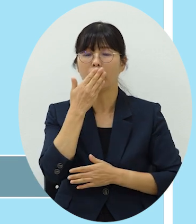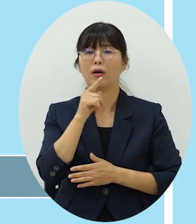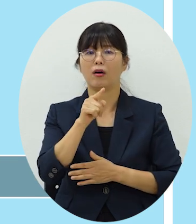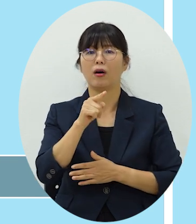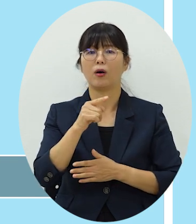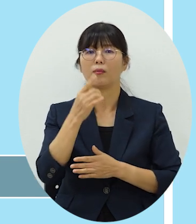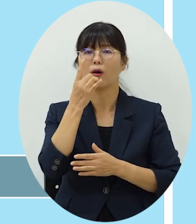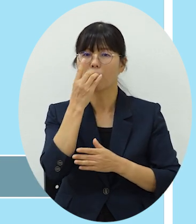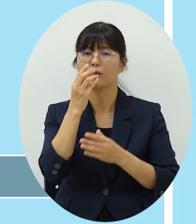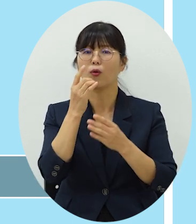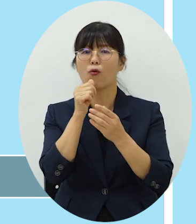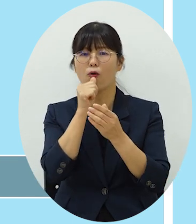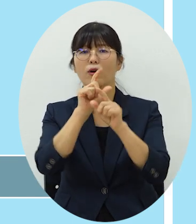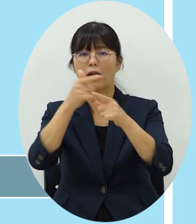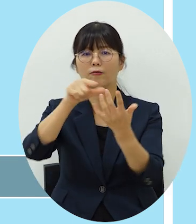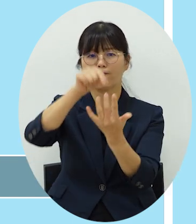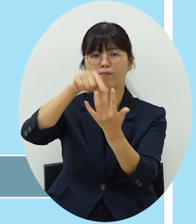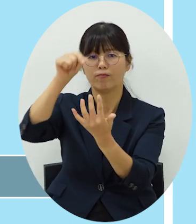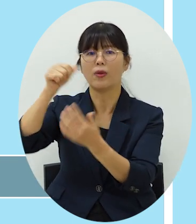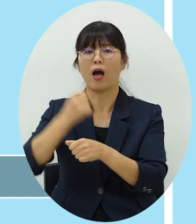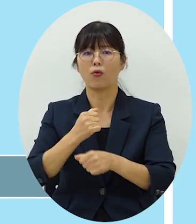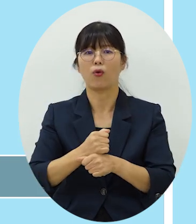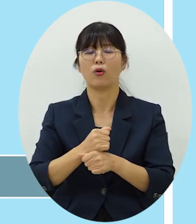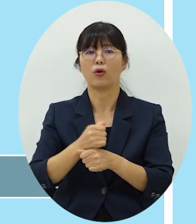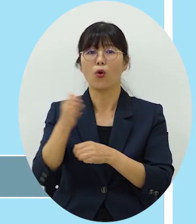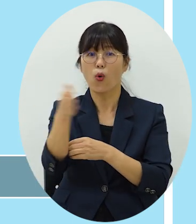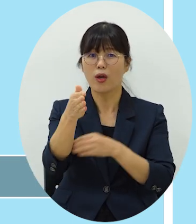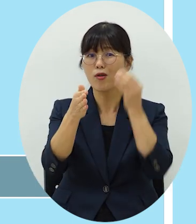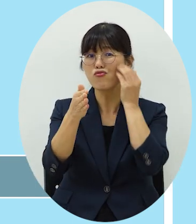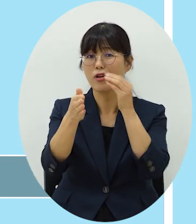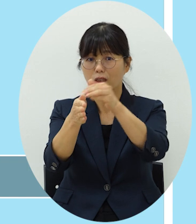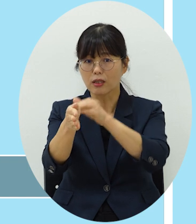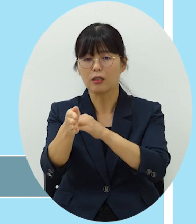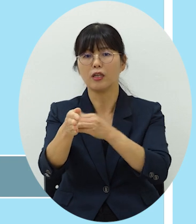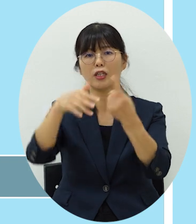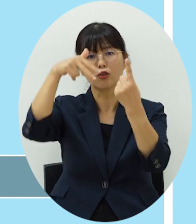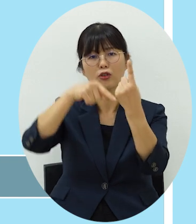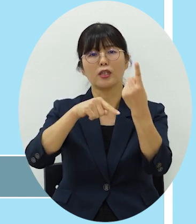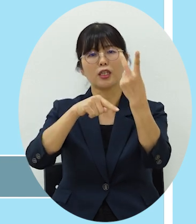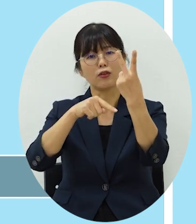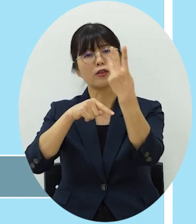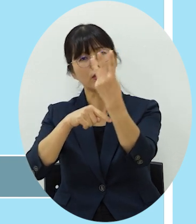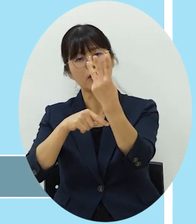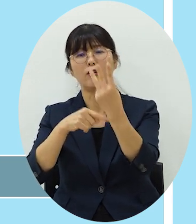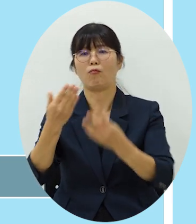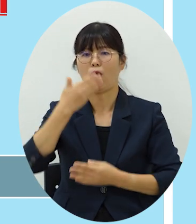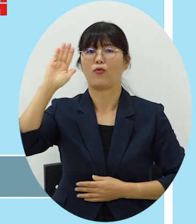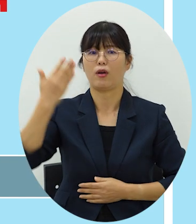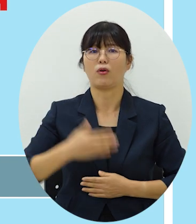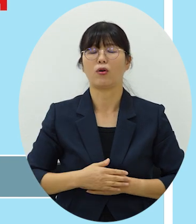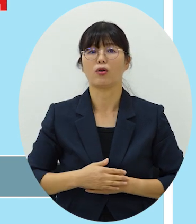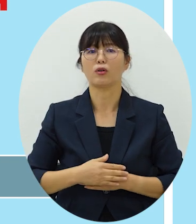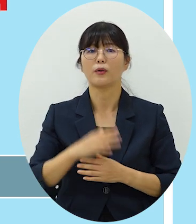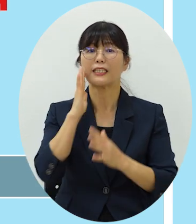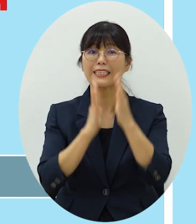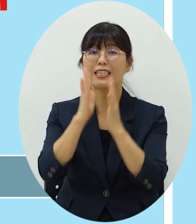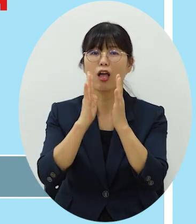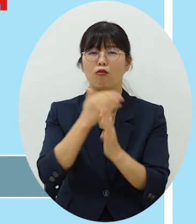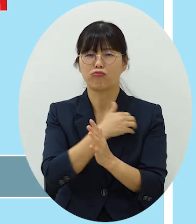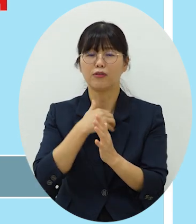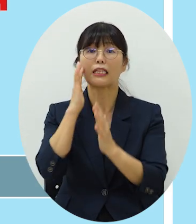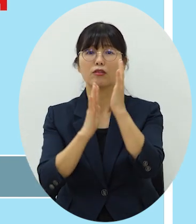주식은 통곡, 잡곡으로 선택하고 등푸른 생선을 주 2에서 3회 섭취하도록 합니다. 식이섬유소가